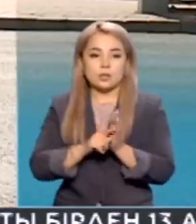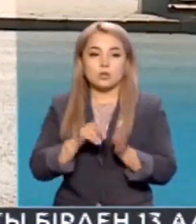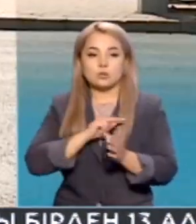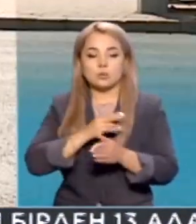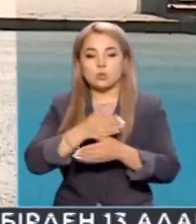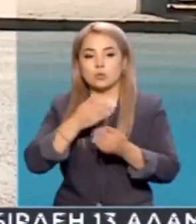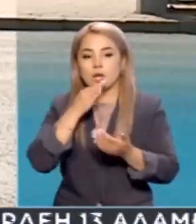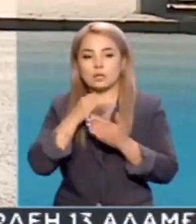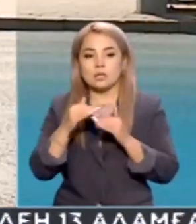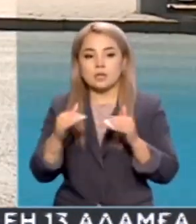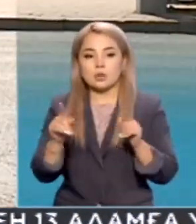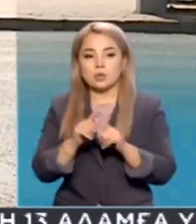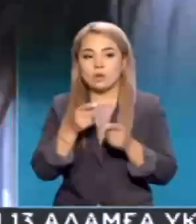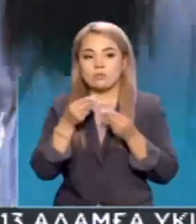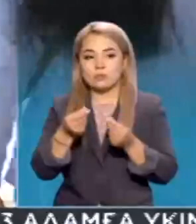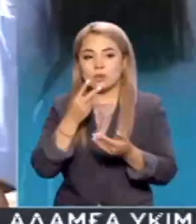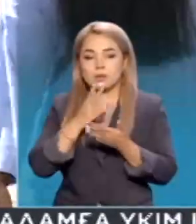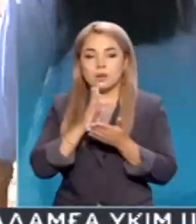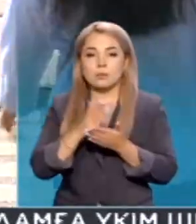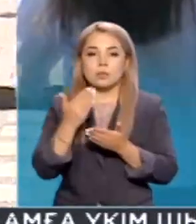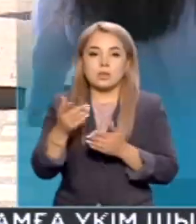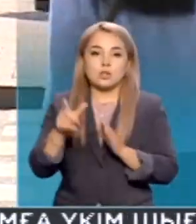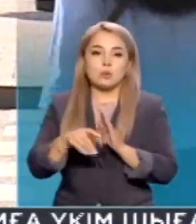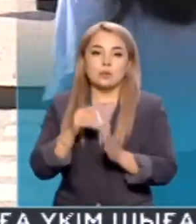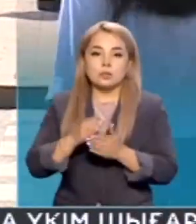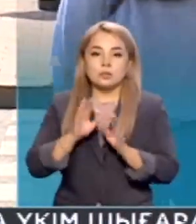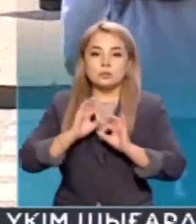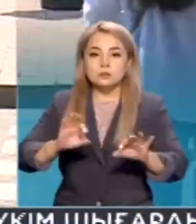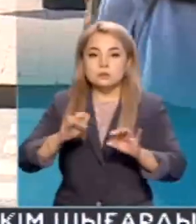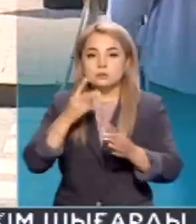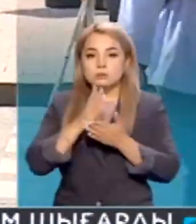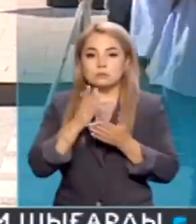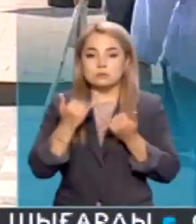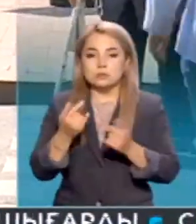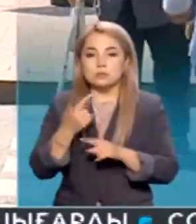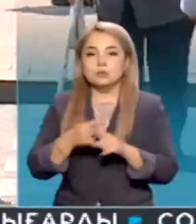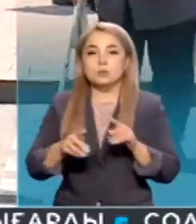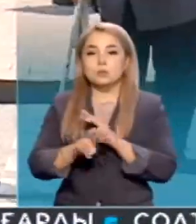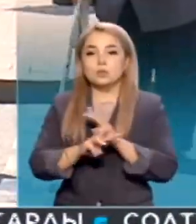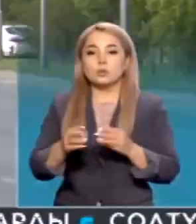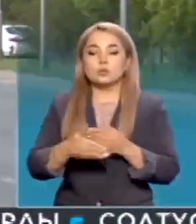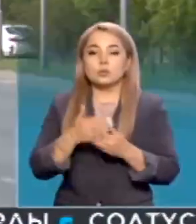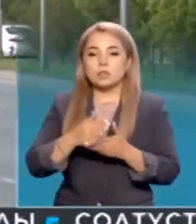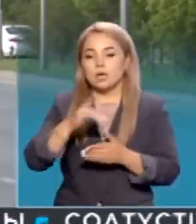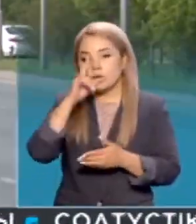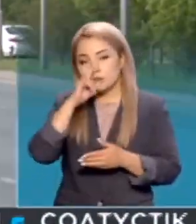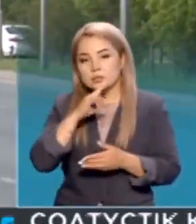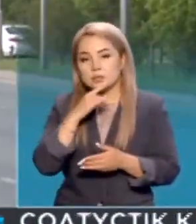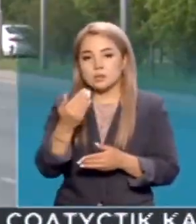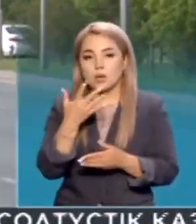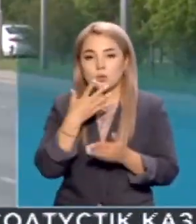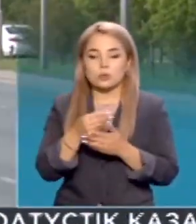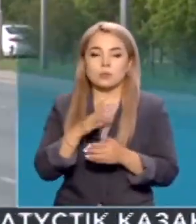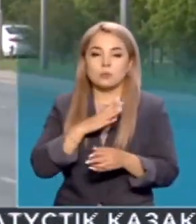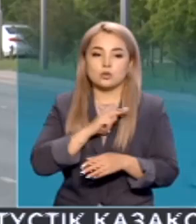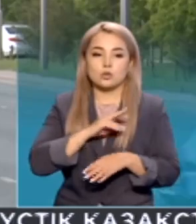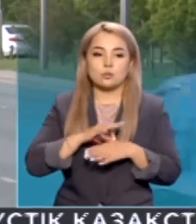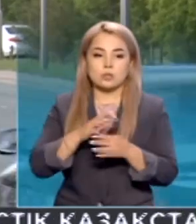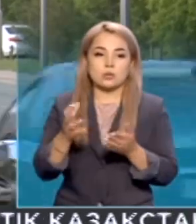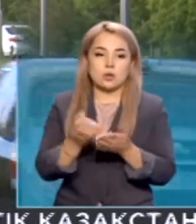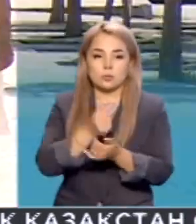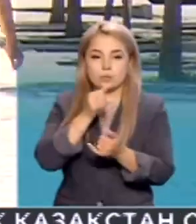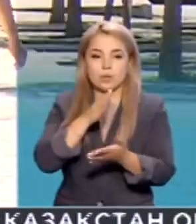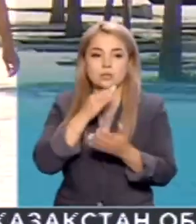жұмыссыздық деңгейіне де әсер етіп отырғанын жеткізді. Депутаттың дерегіне қарағанда, бүгінде 500,000-ға жуық қазақстан екі қолға бір күрек таба алмай